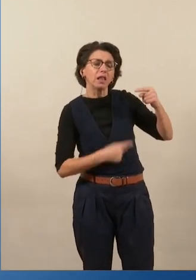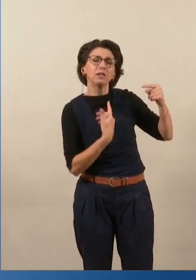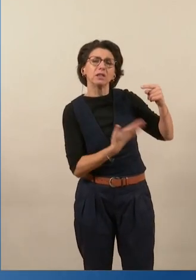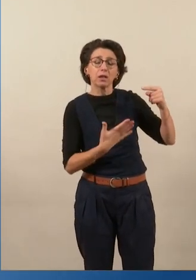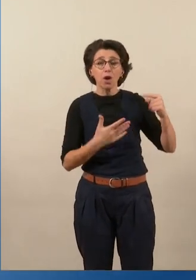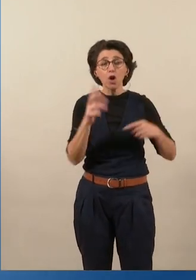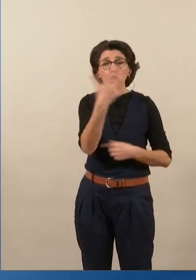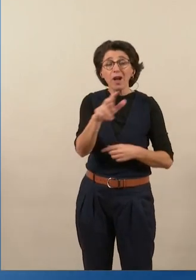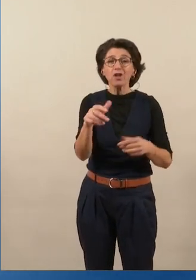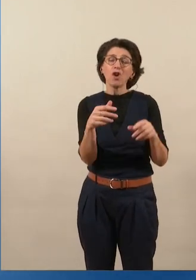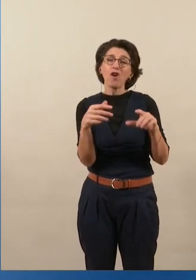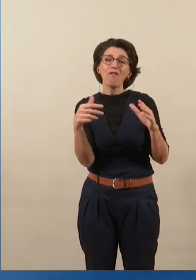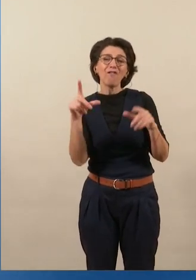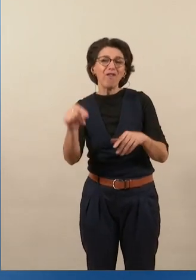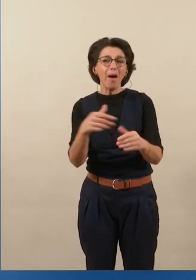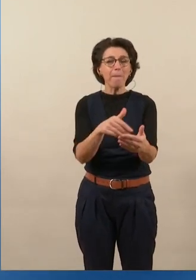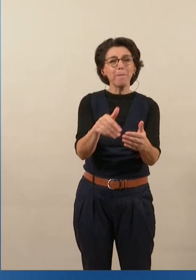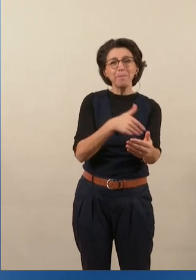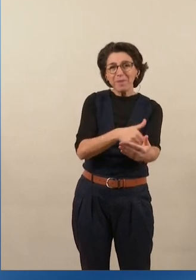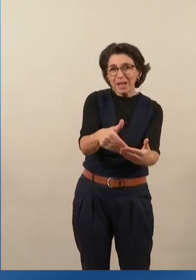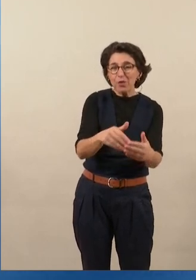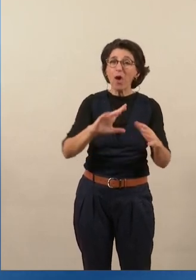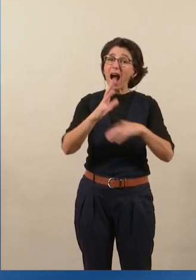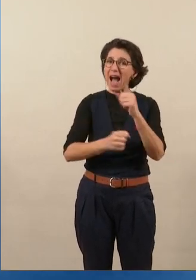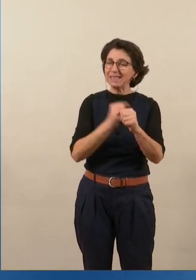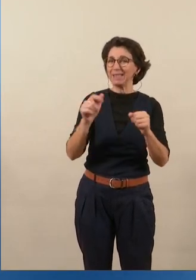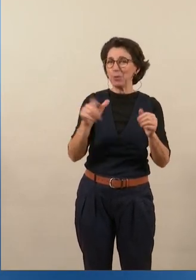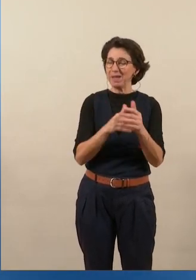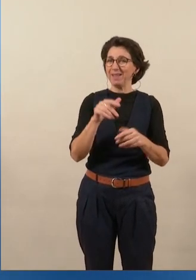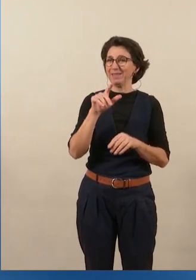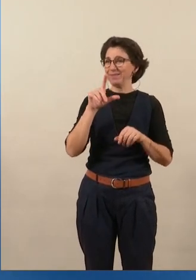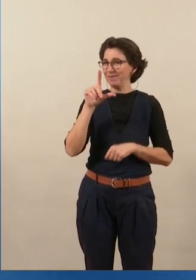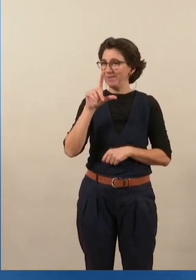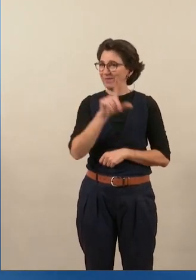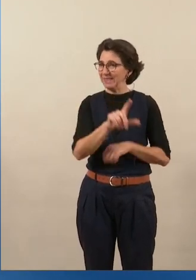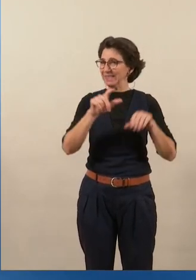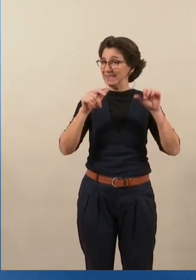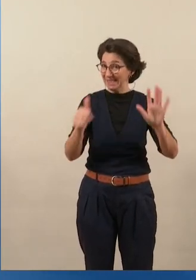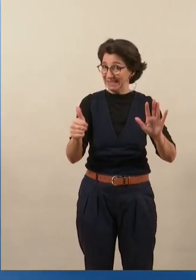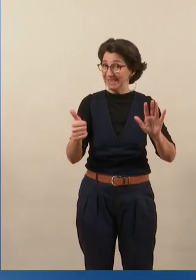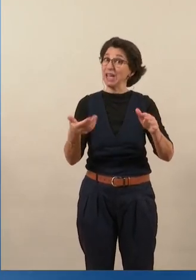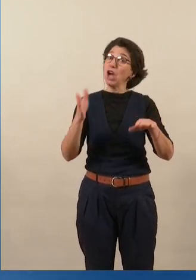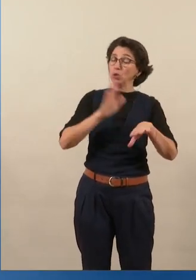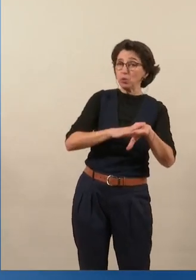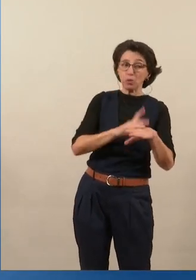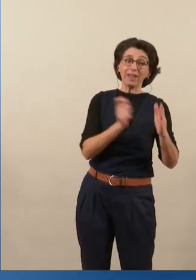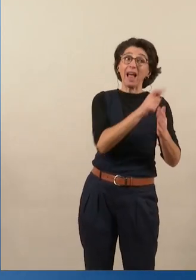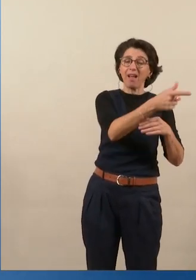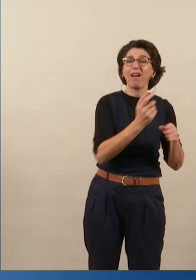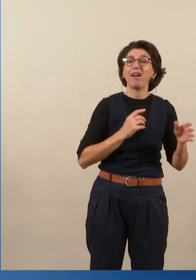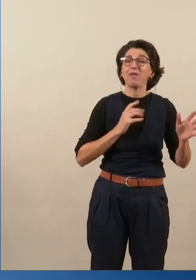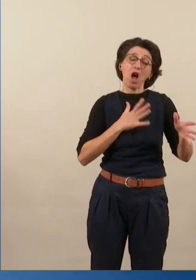alors qu'elle était de 250 à votre arrivée on peut remonter comme je le dis aujourd'hui à dubedou à mes